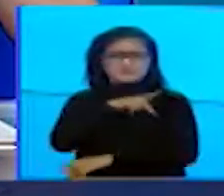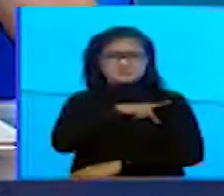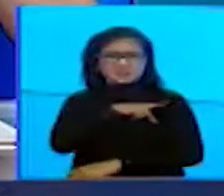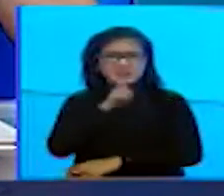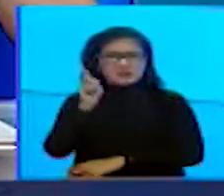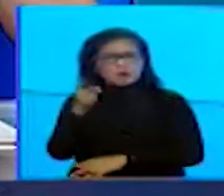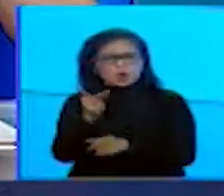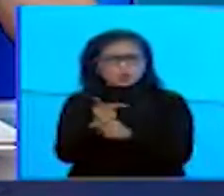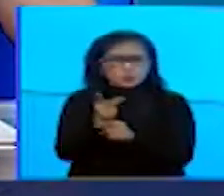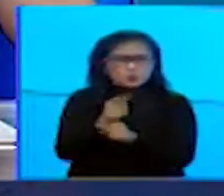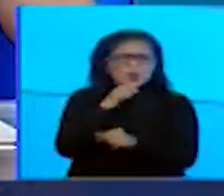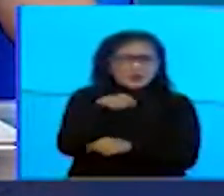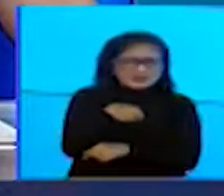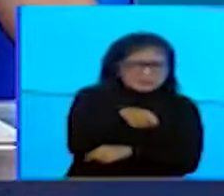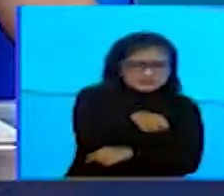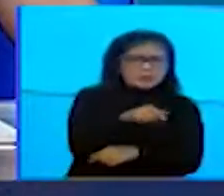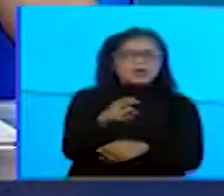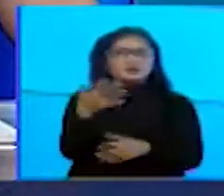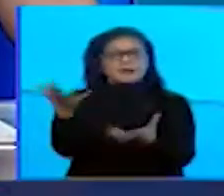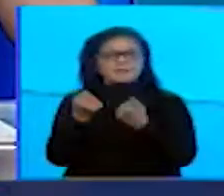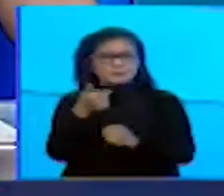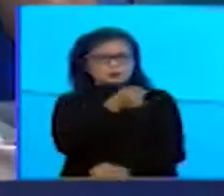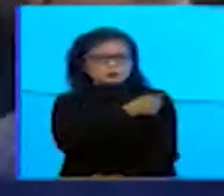mendapatkan suntikan vaksin Sinovac.